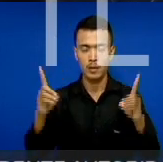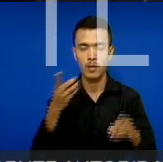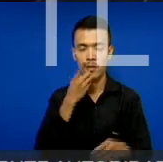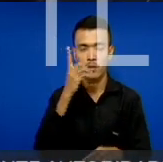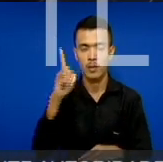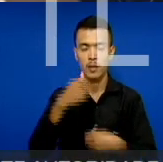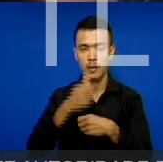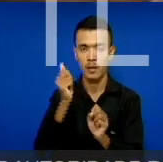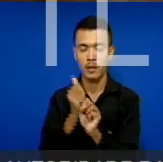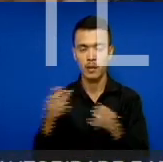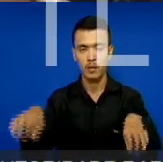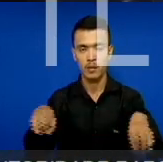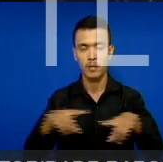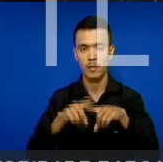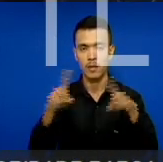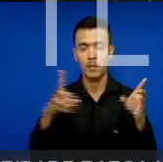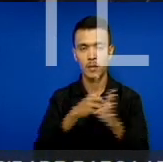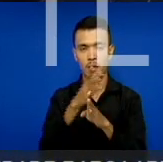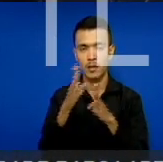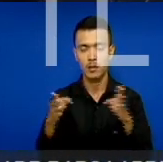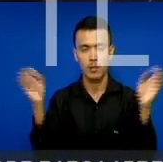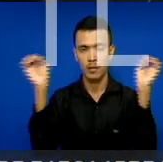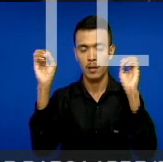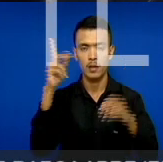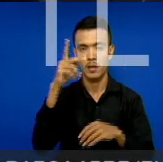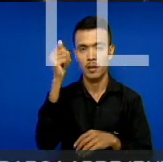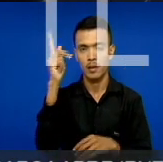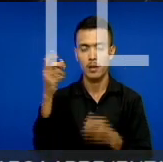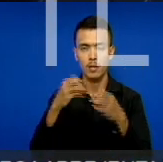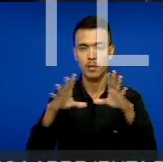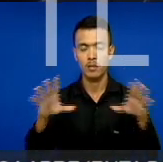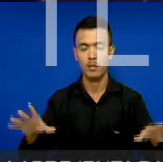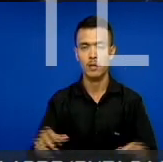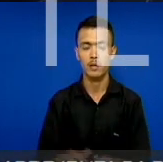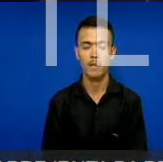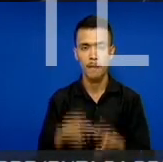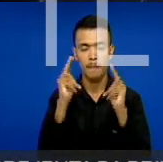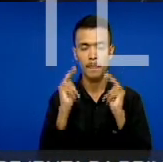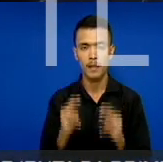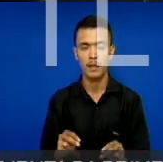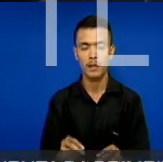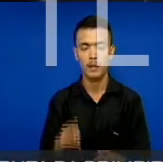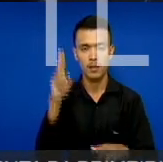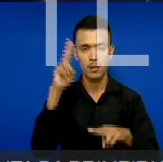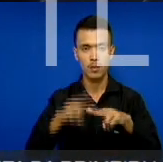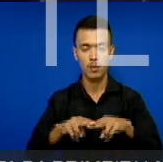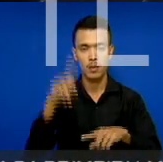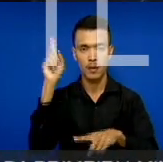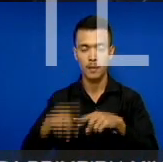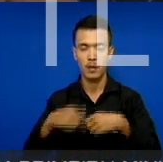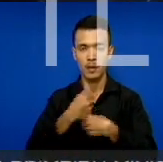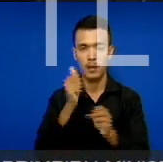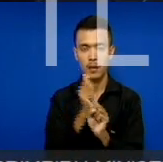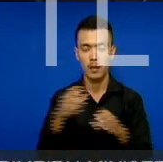halidane halidane. In kwandu komisaru la iha kak kusik niha nasanaba. Niha tenki tur niha la bele halo buat